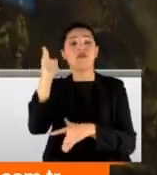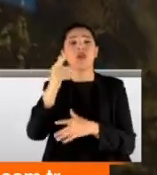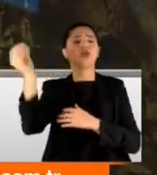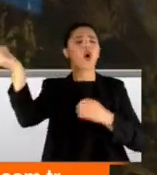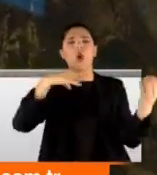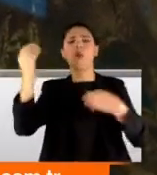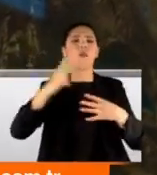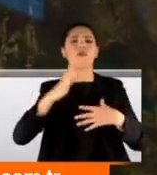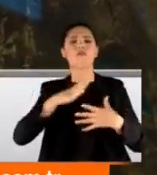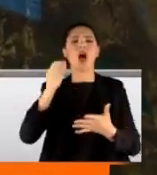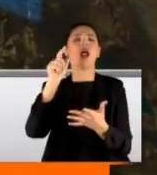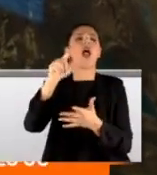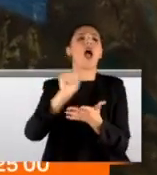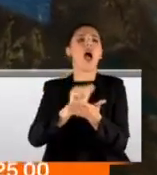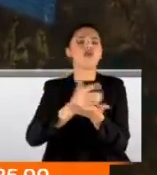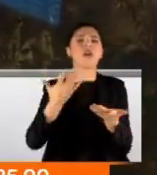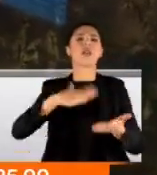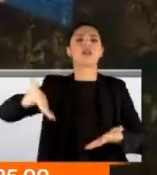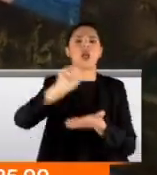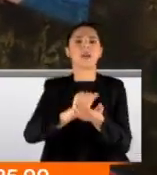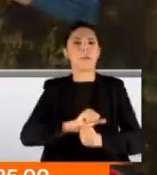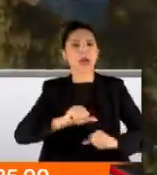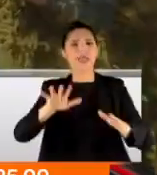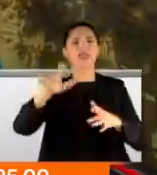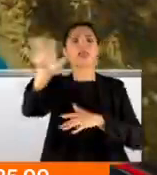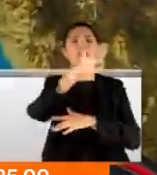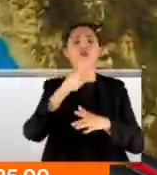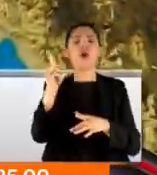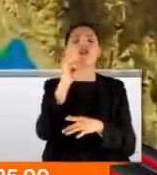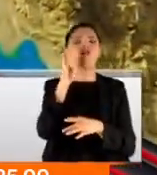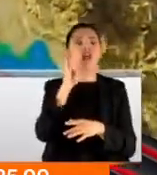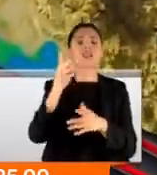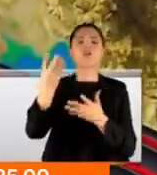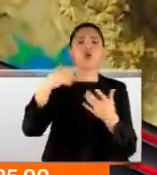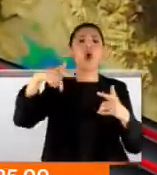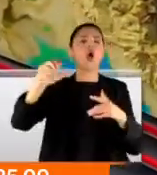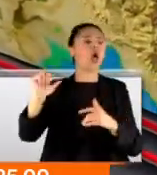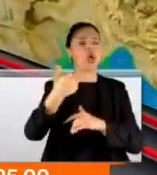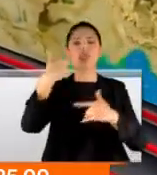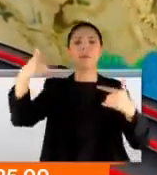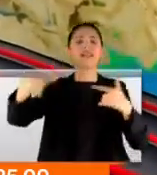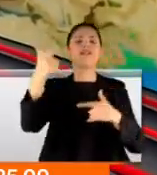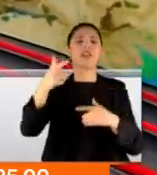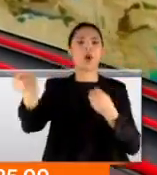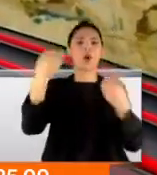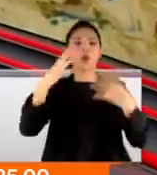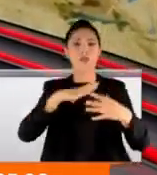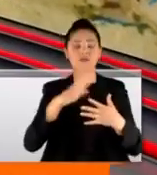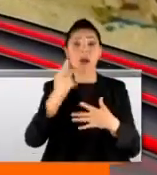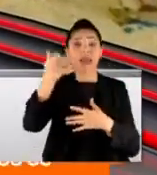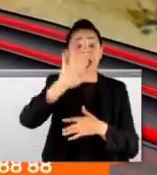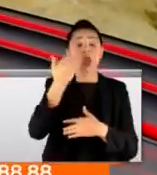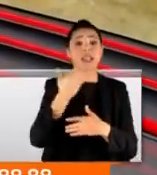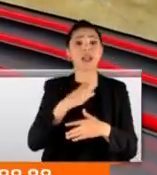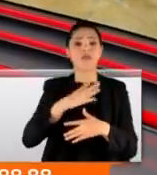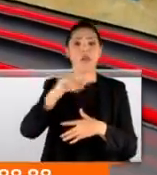yağıyor saatlerdir. Ajanslardan, sosyal medyadan, ATV ihbar hattına gelen özel görüntüler var. Çok çarpıcı. Göreceksiniz ve bir